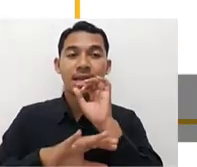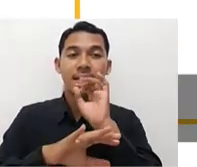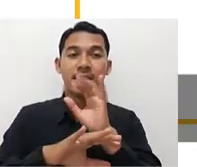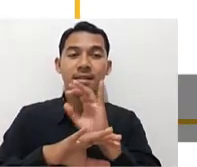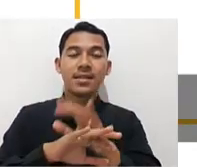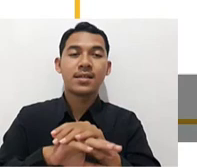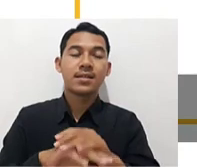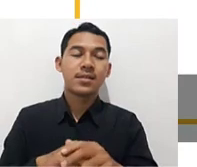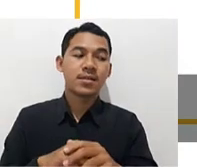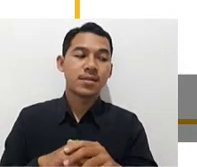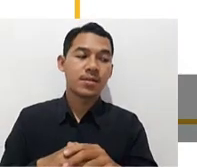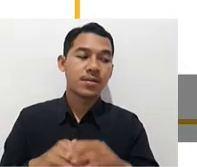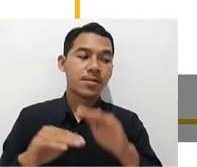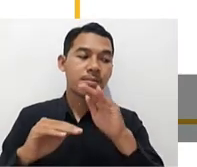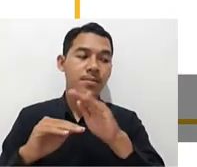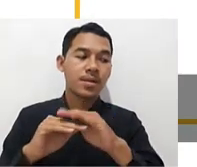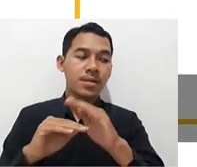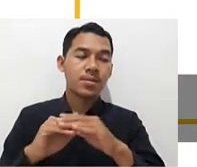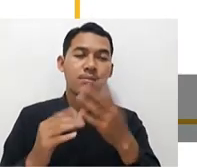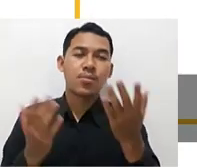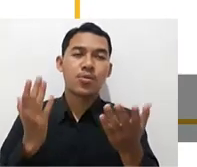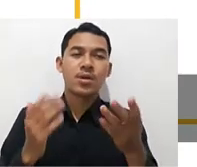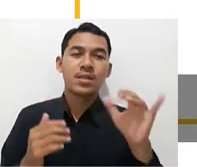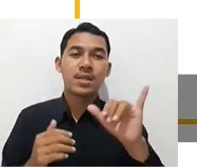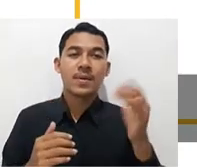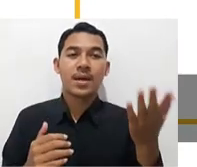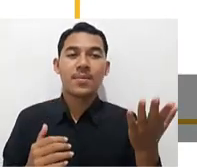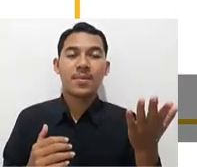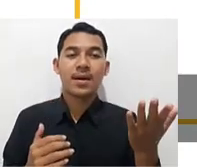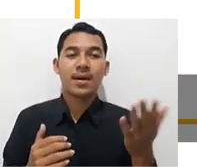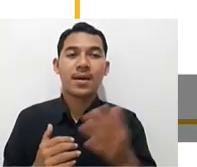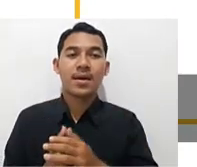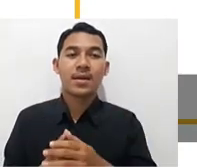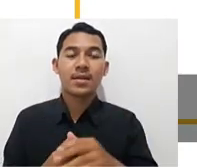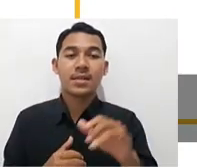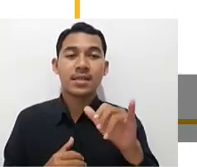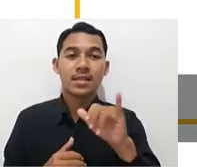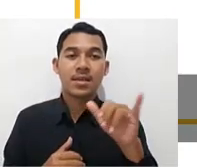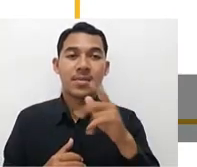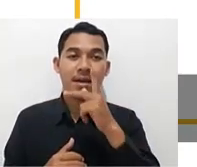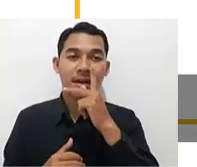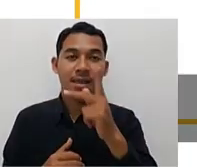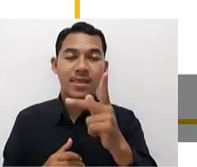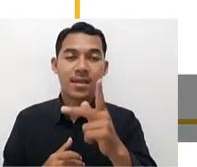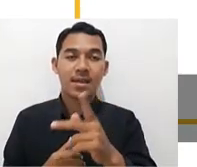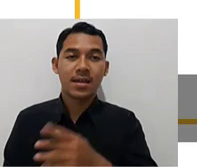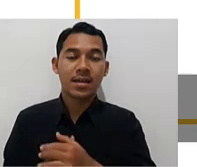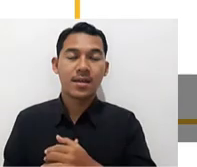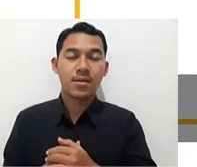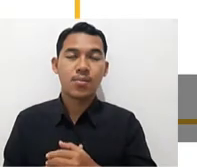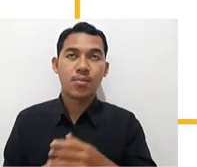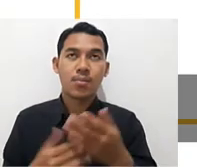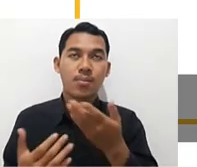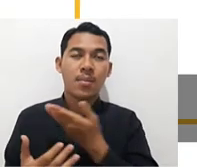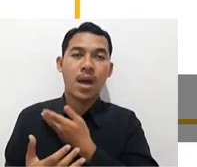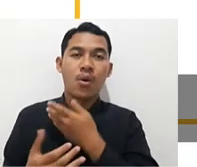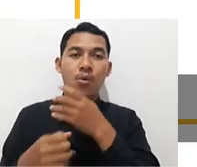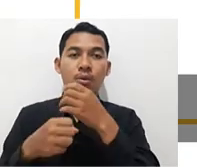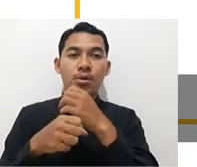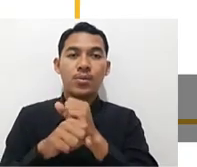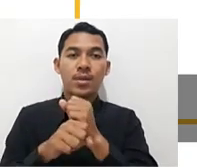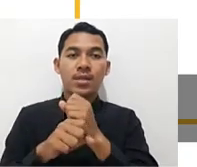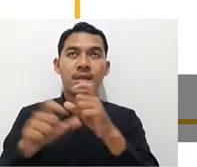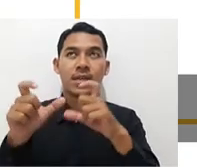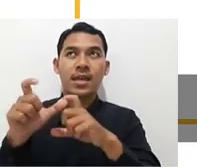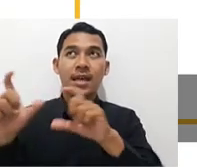kayak kira-kira prinsipnya tuh kayak gimana, prinsip kerjanya tuh gimana dengan kata-kata gitu tuh. Kalau misalkan nanti mau dibikin kayak flow